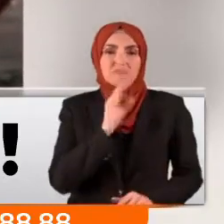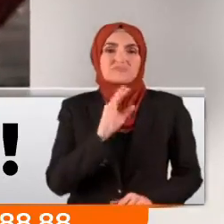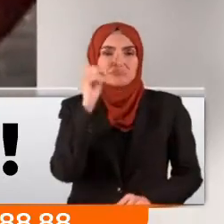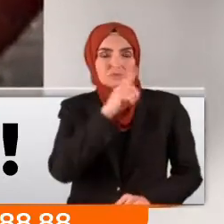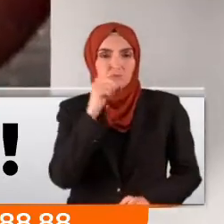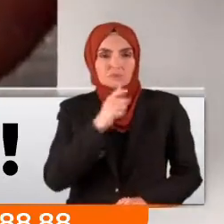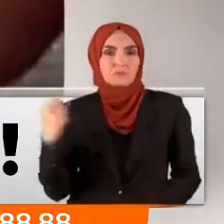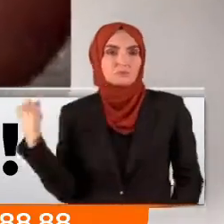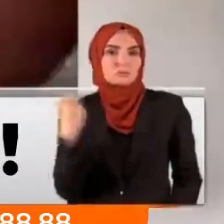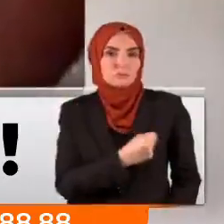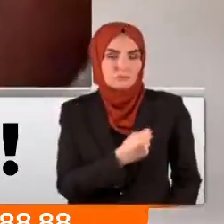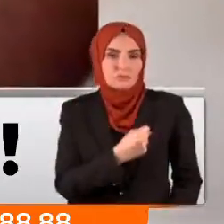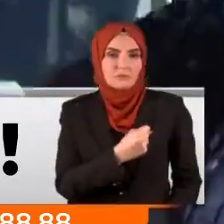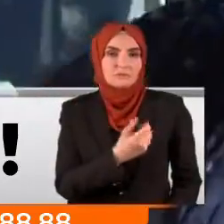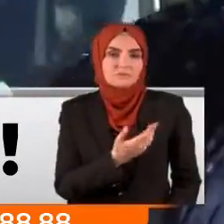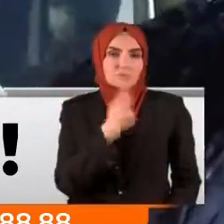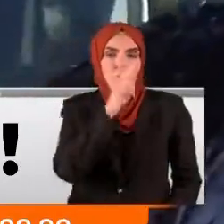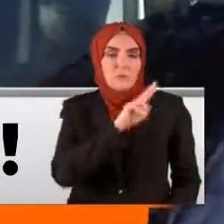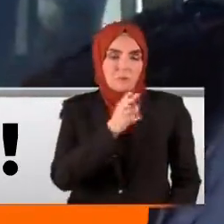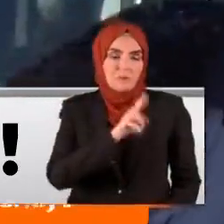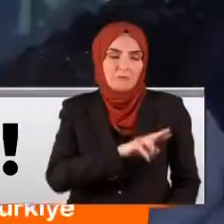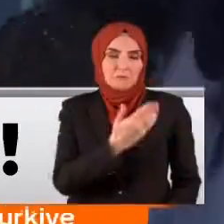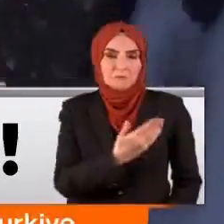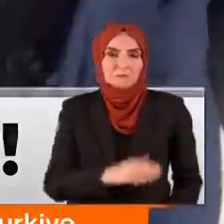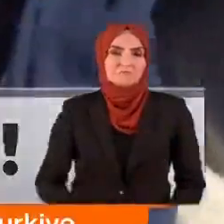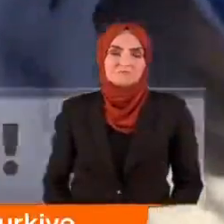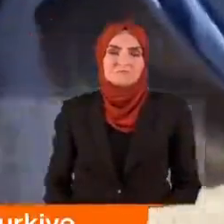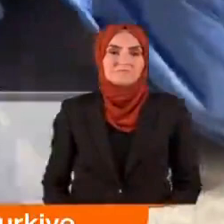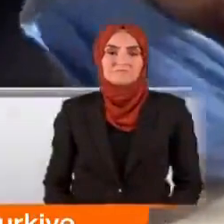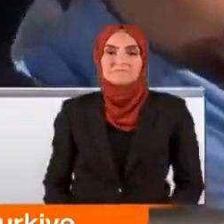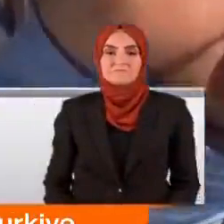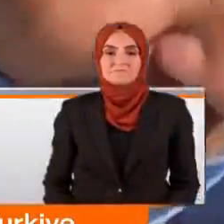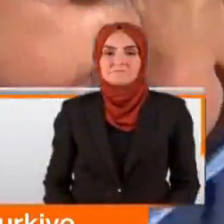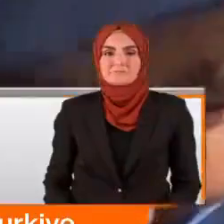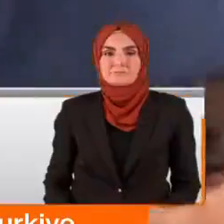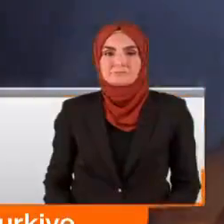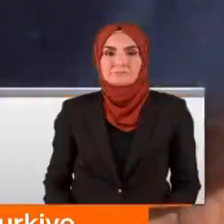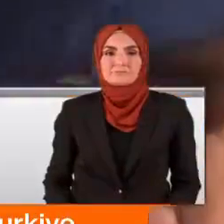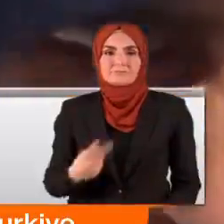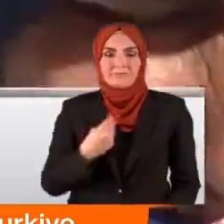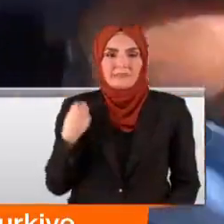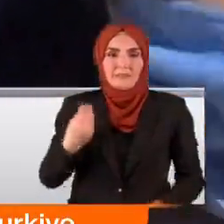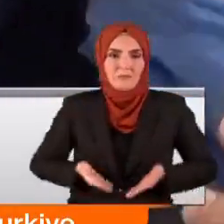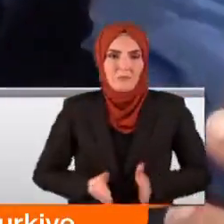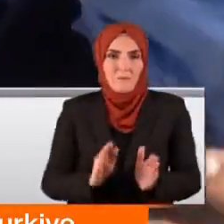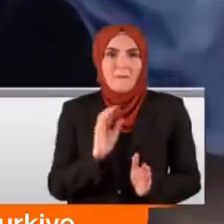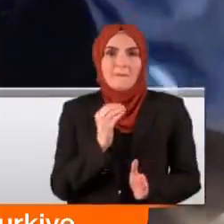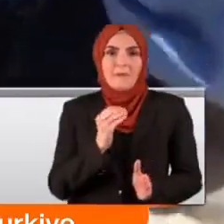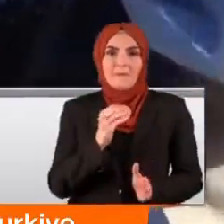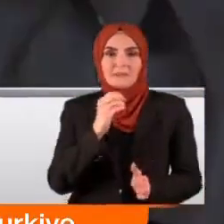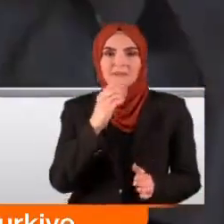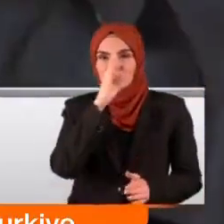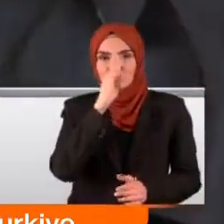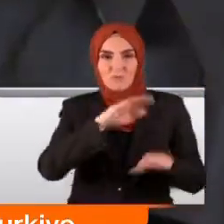yumruk atmış ve ölümüne neden olmuştu. Ben yeni doğum yapmıştım. Benim bebeğim şu an küvezde. Ben orada